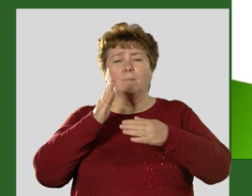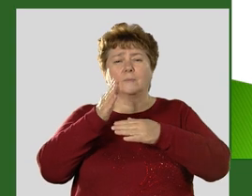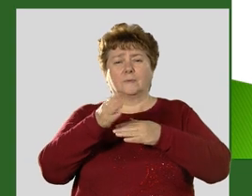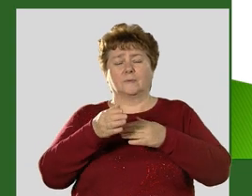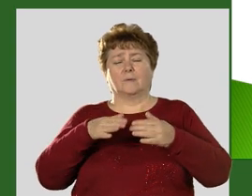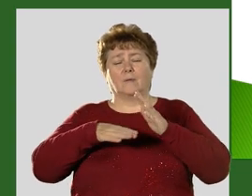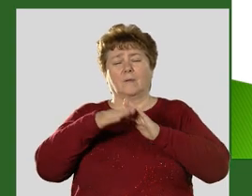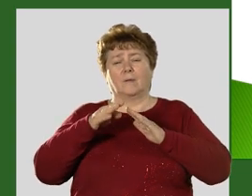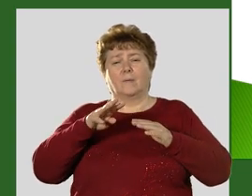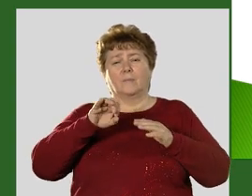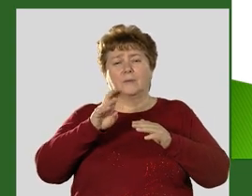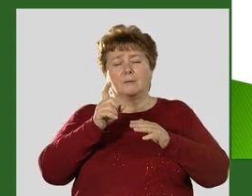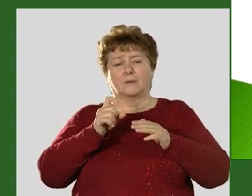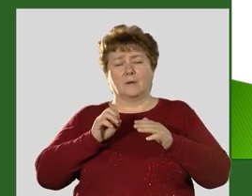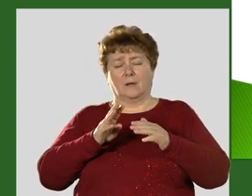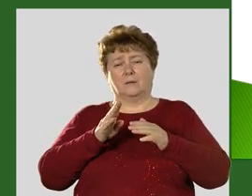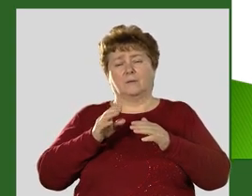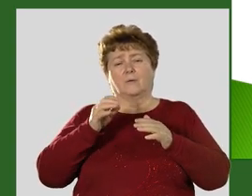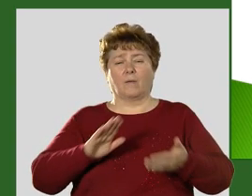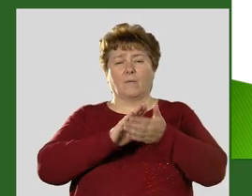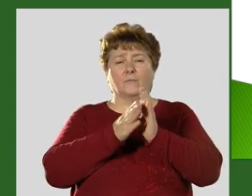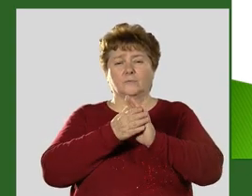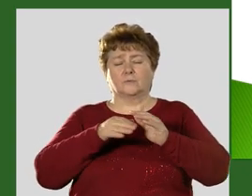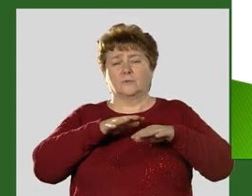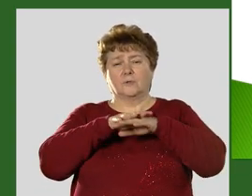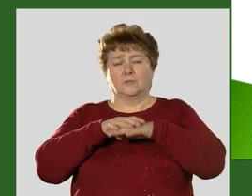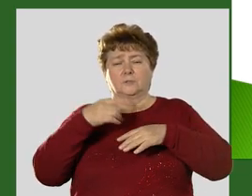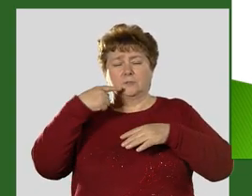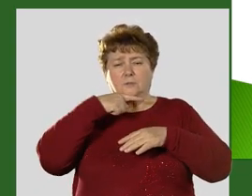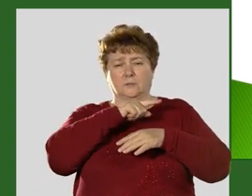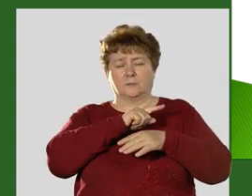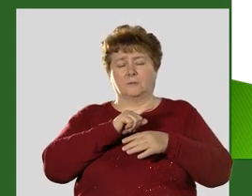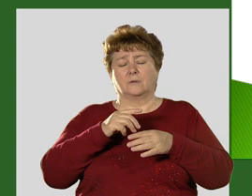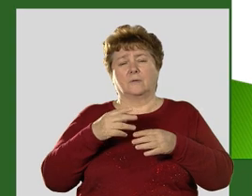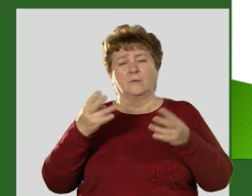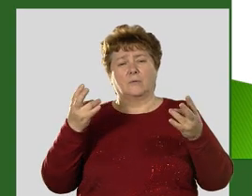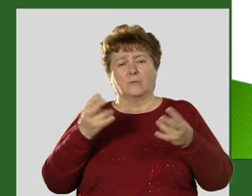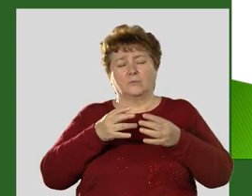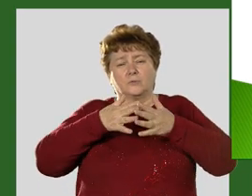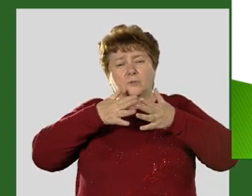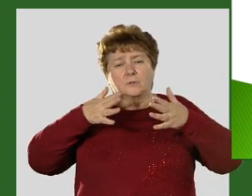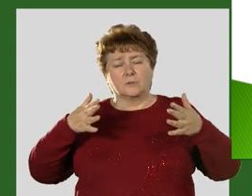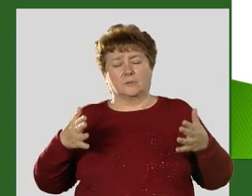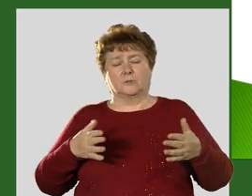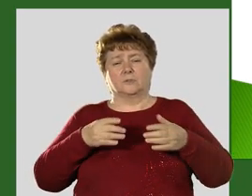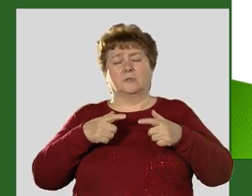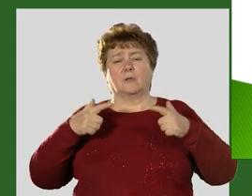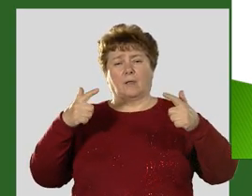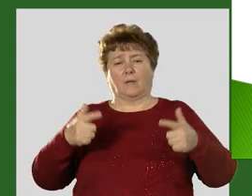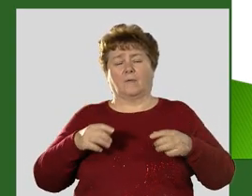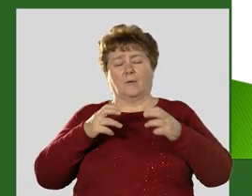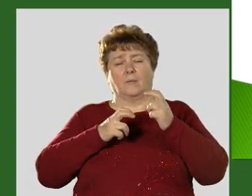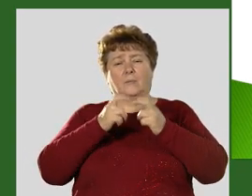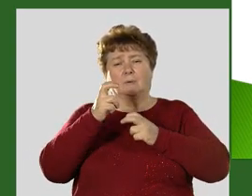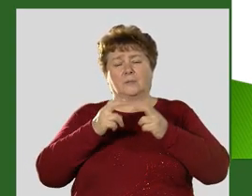Перспективно производство минеральных удобрений. В условиях рыночной экономики целесообразно расширение географии